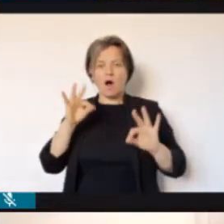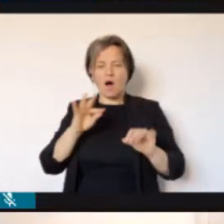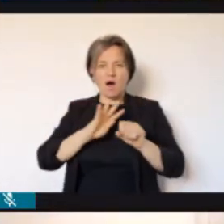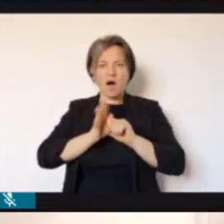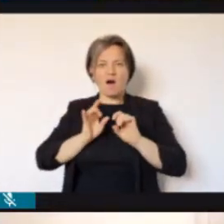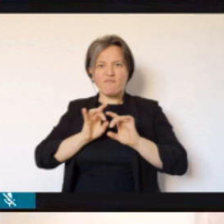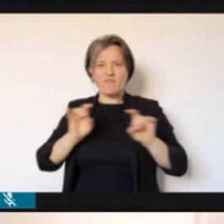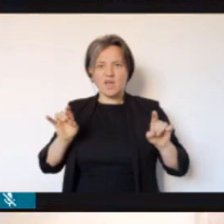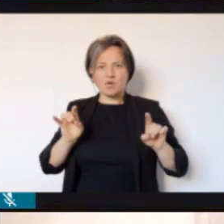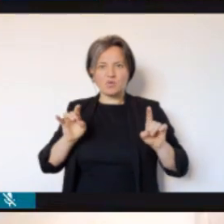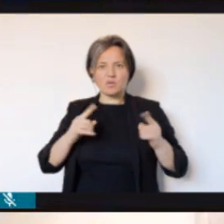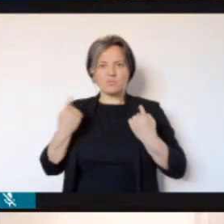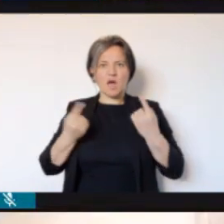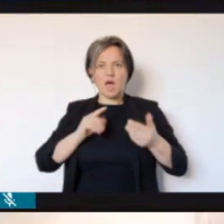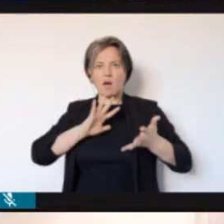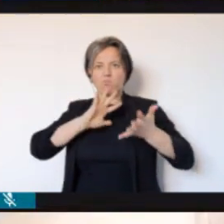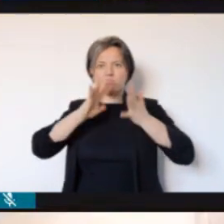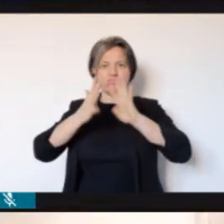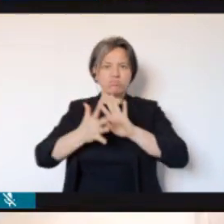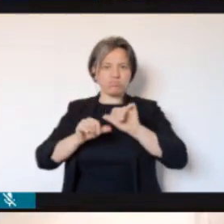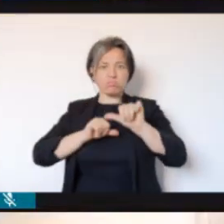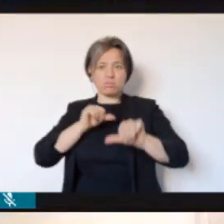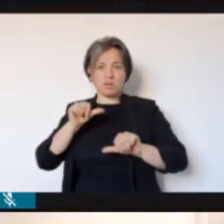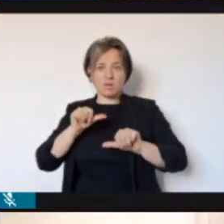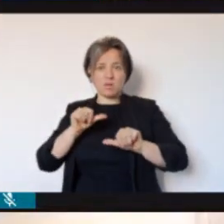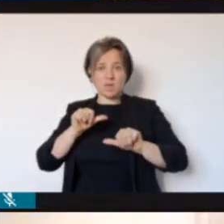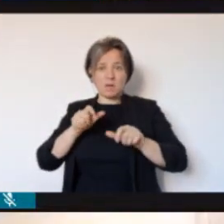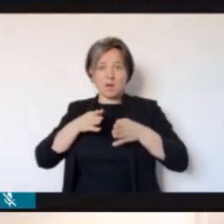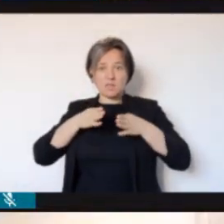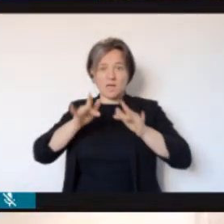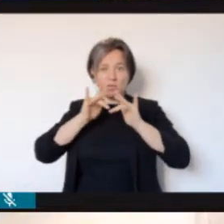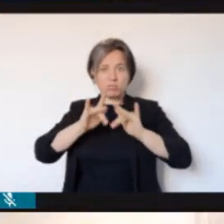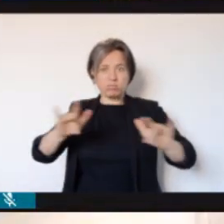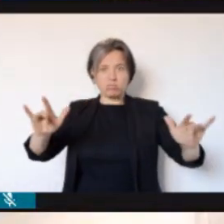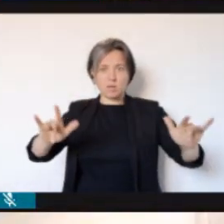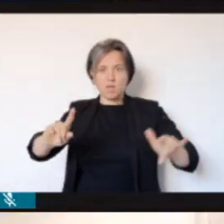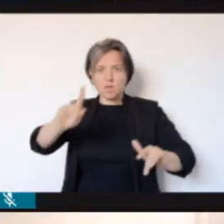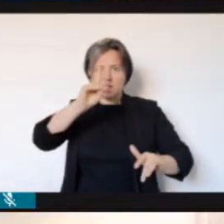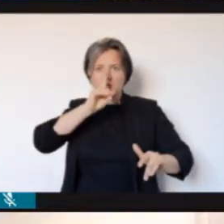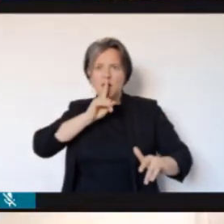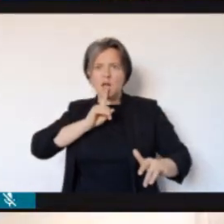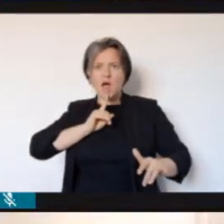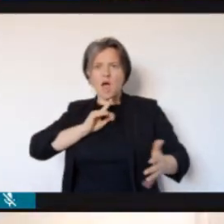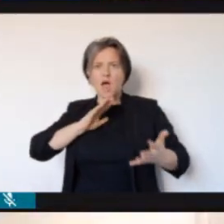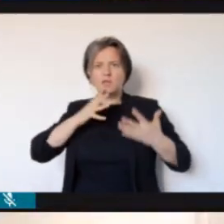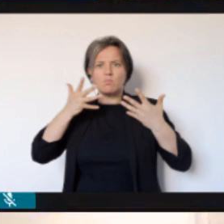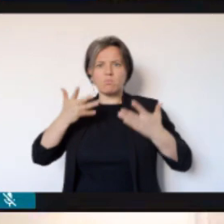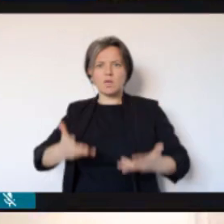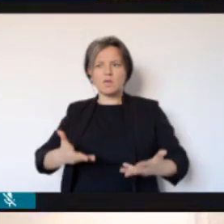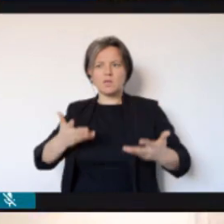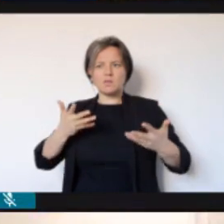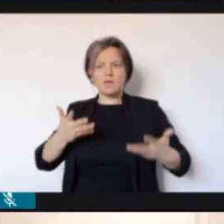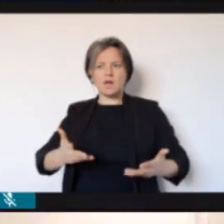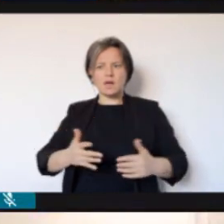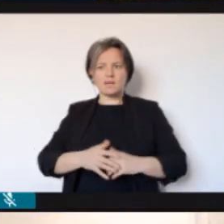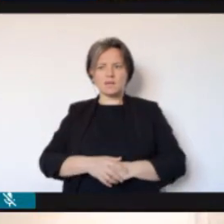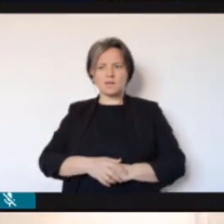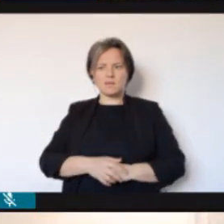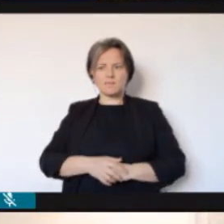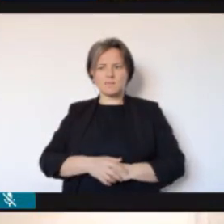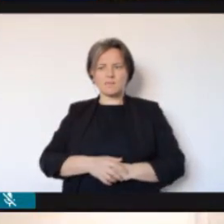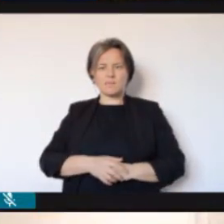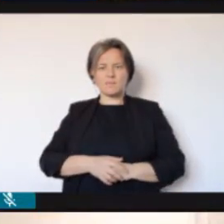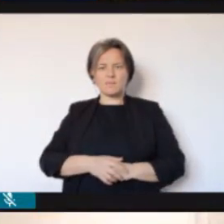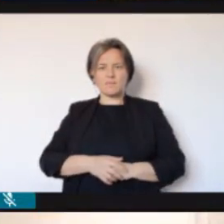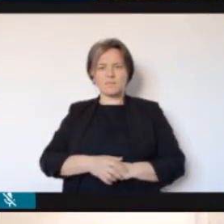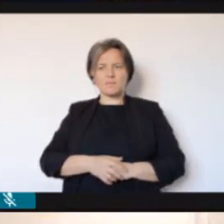è arrivato il coronavirus e le cose sono cambiate. Strade deserte e silenzi pesanti, spezzati